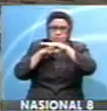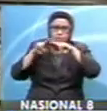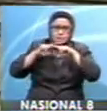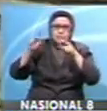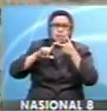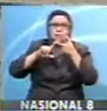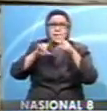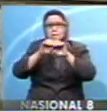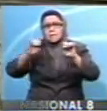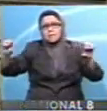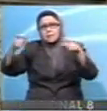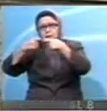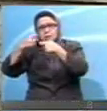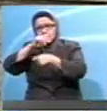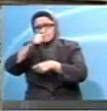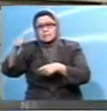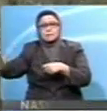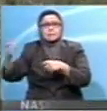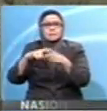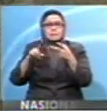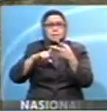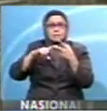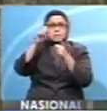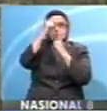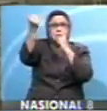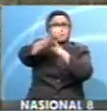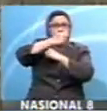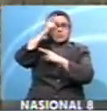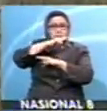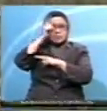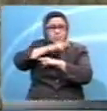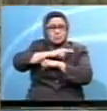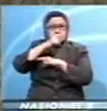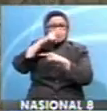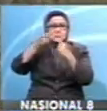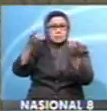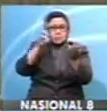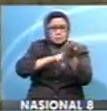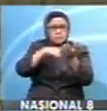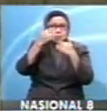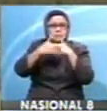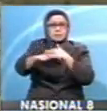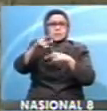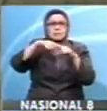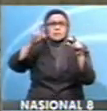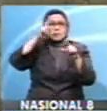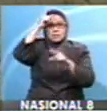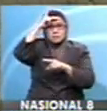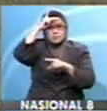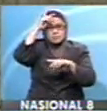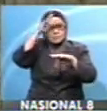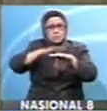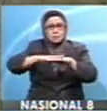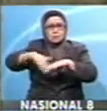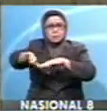elektrik dan sebagainya fenomena terburuk yang pernah dicatat selepas Kelantan diseram badai Bah merah pada